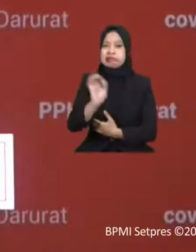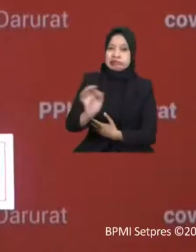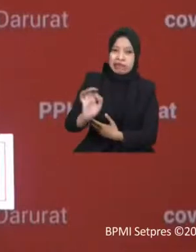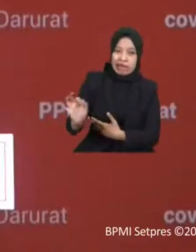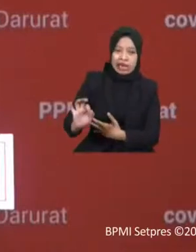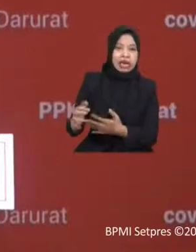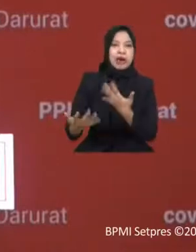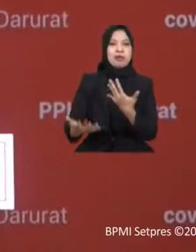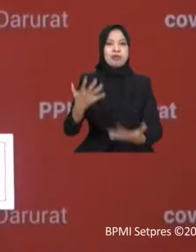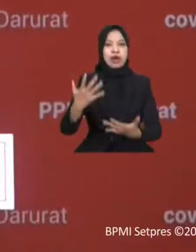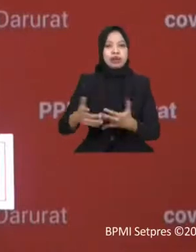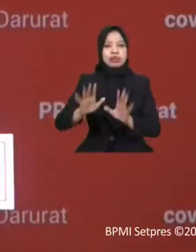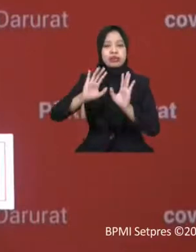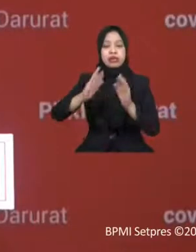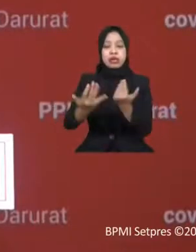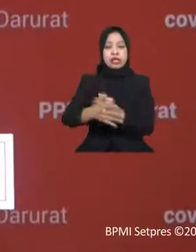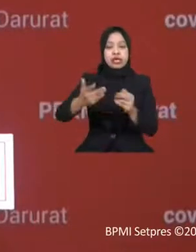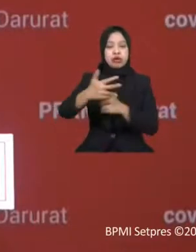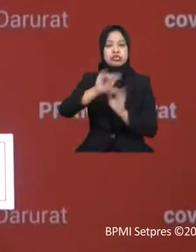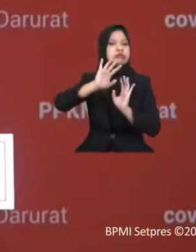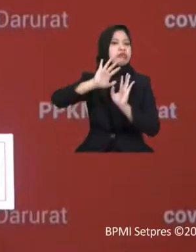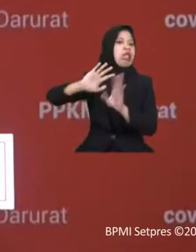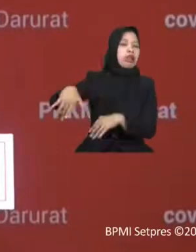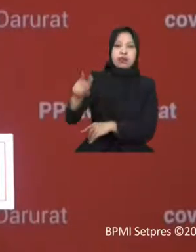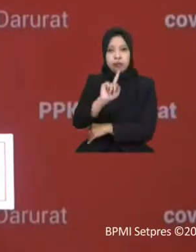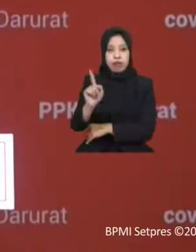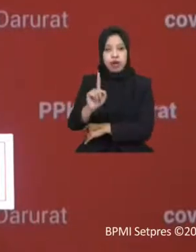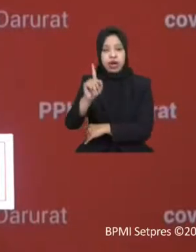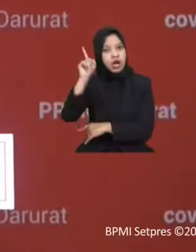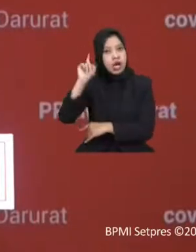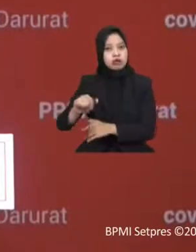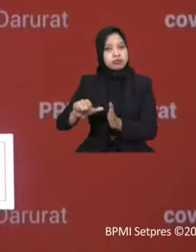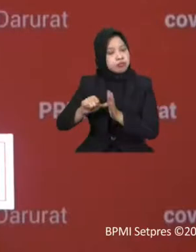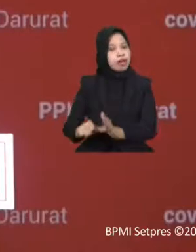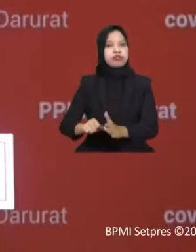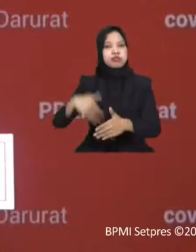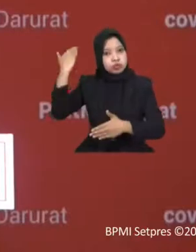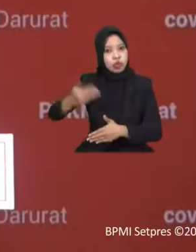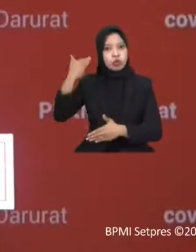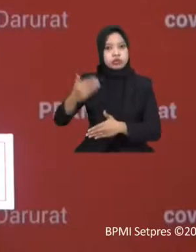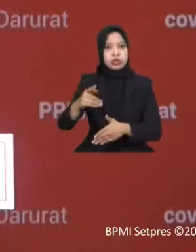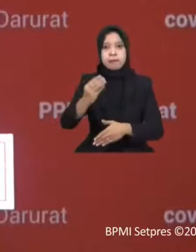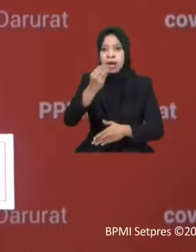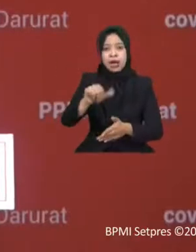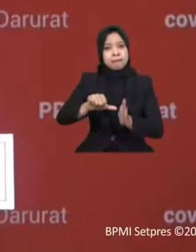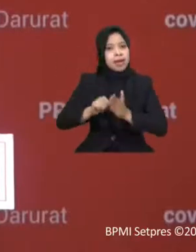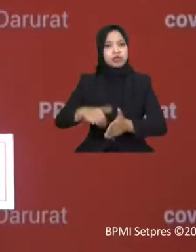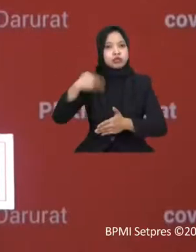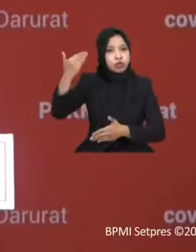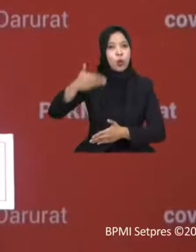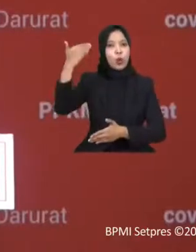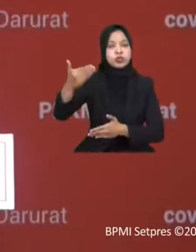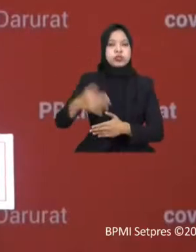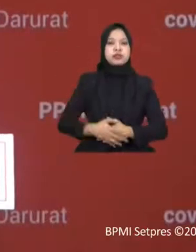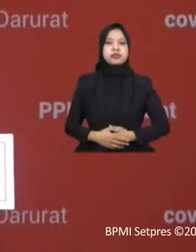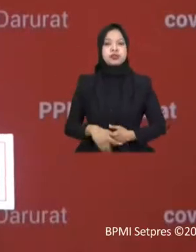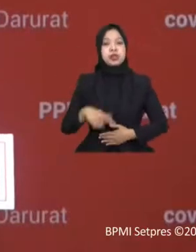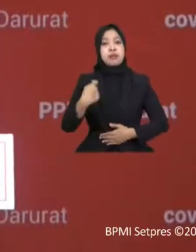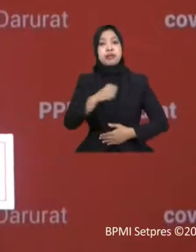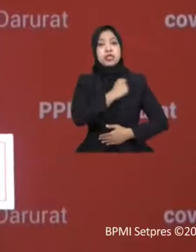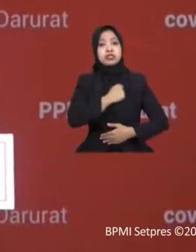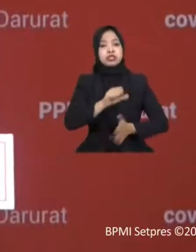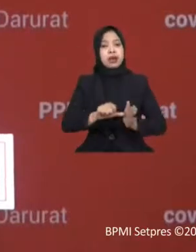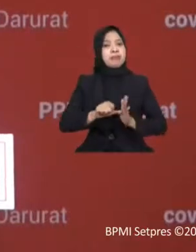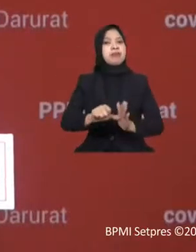ada yang akan dibiarkan sampai tidak bisa makan Menteri Sosial akan